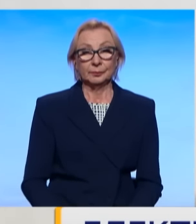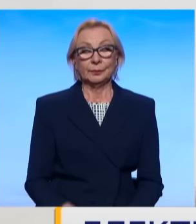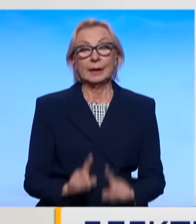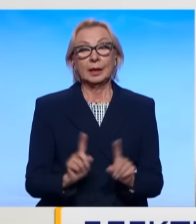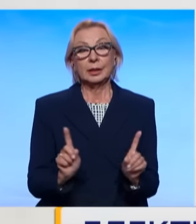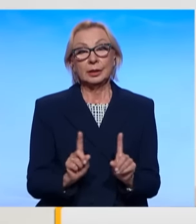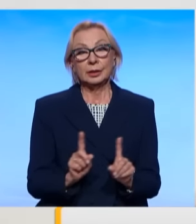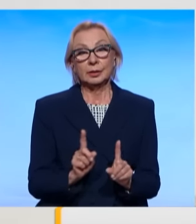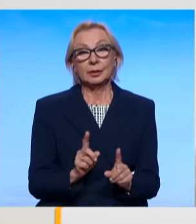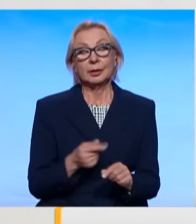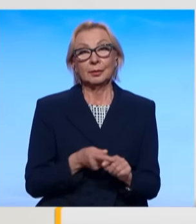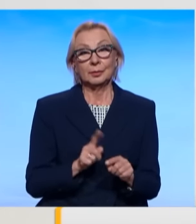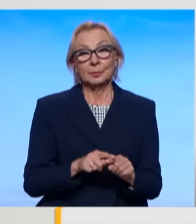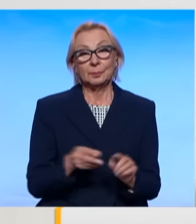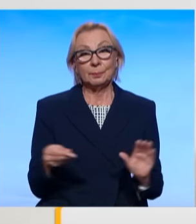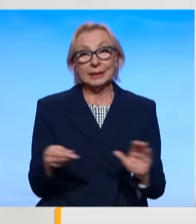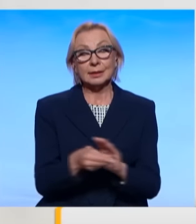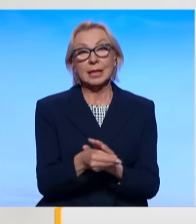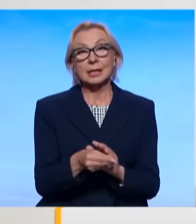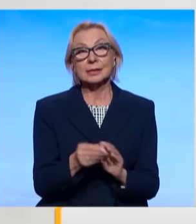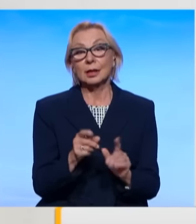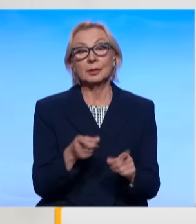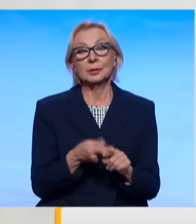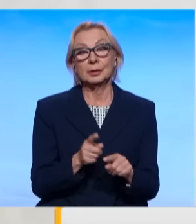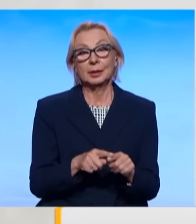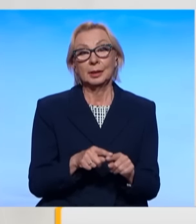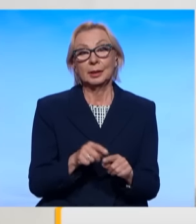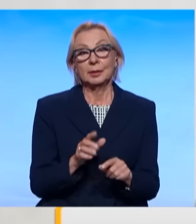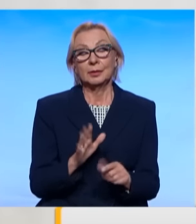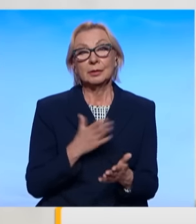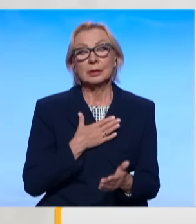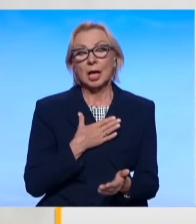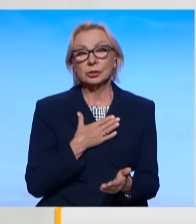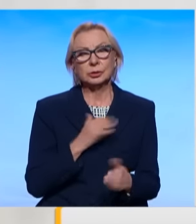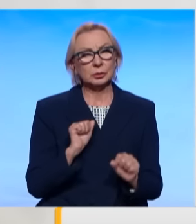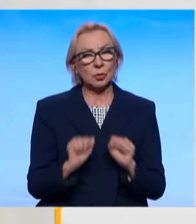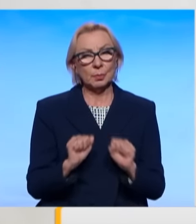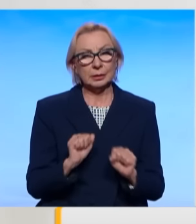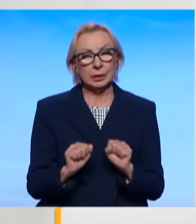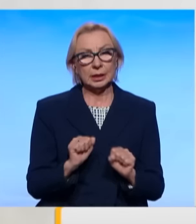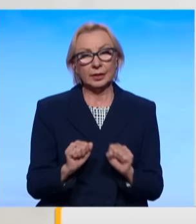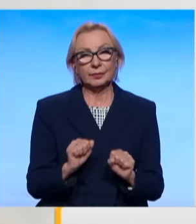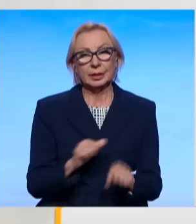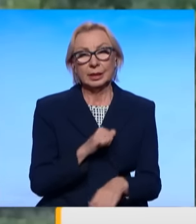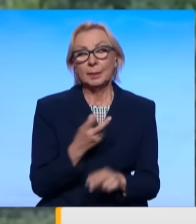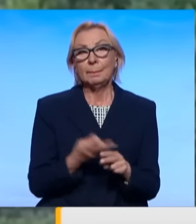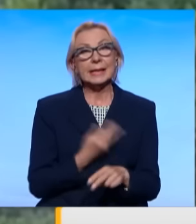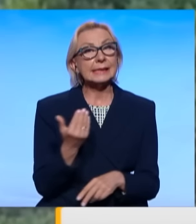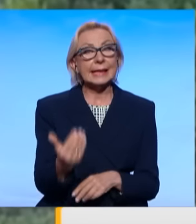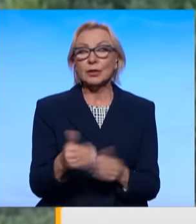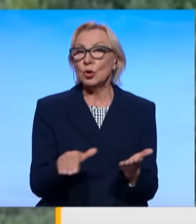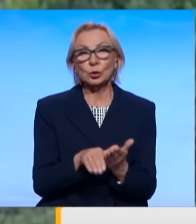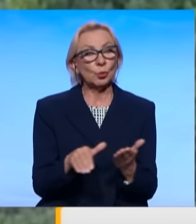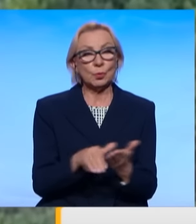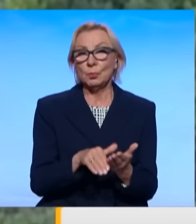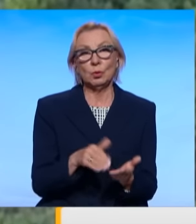зробити. І підказки командирів наших. Бо самі ми без їхньої допомоги